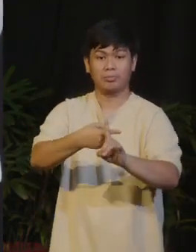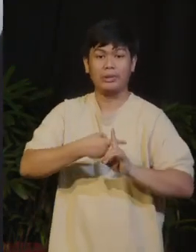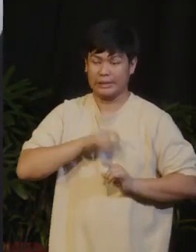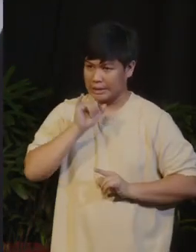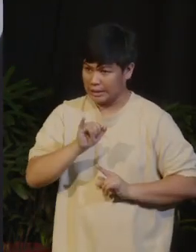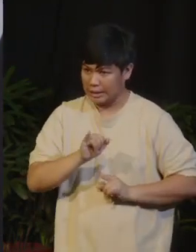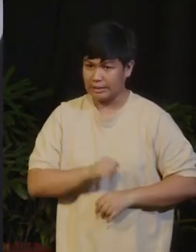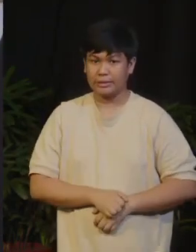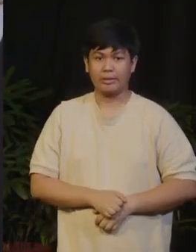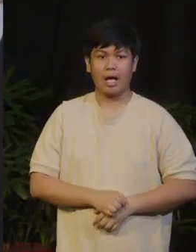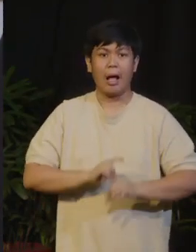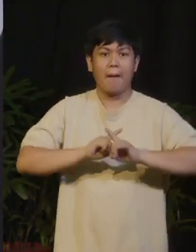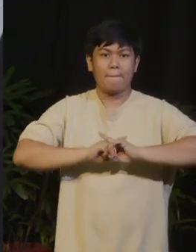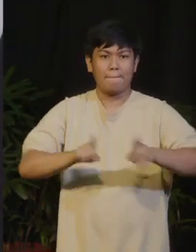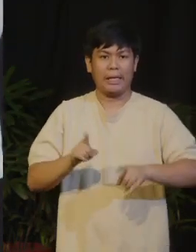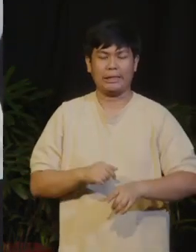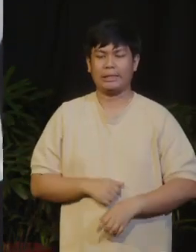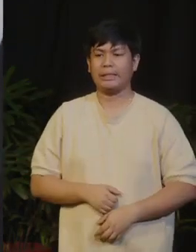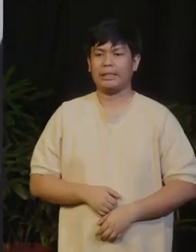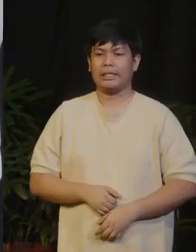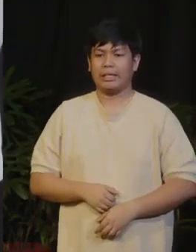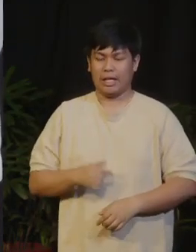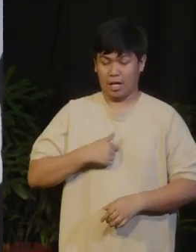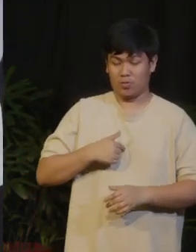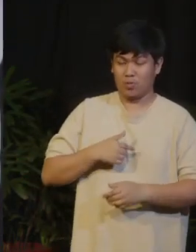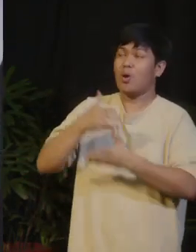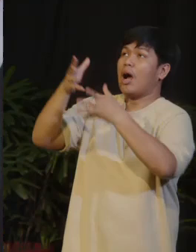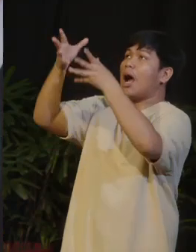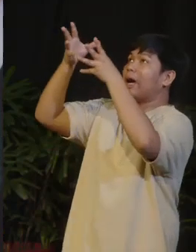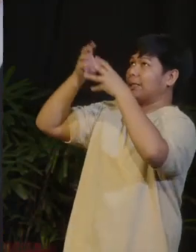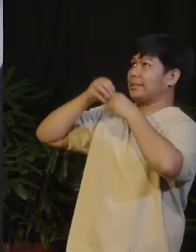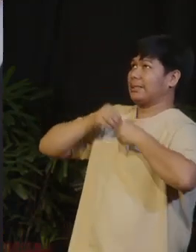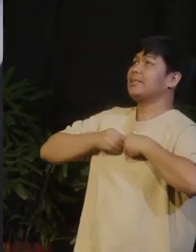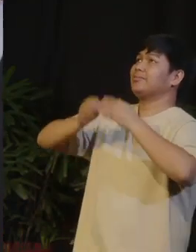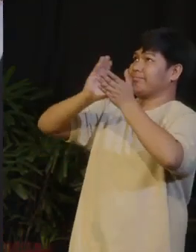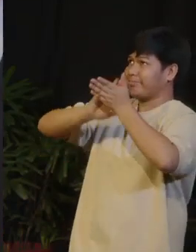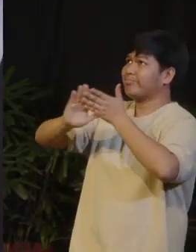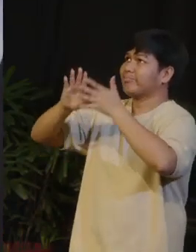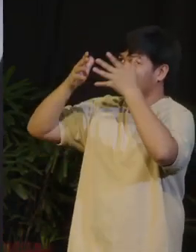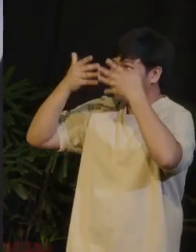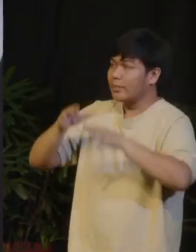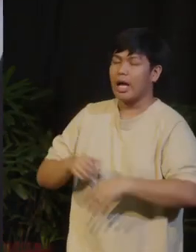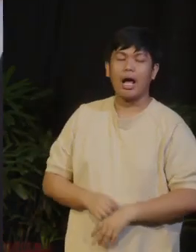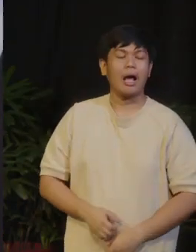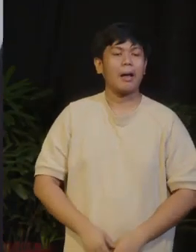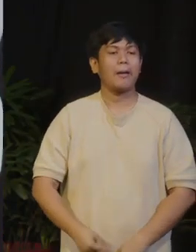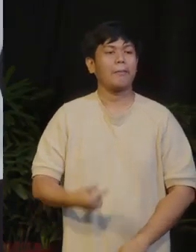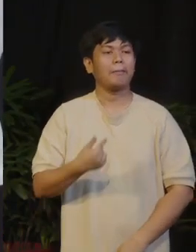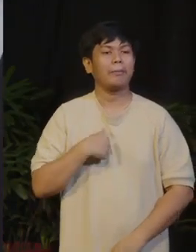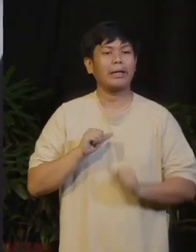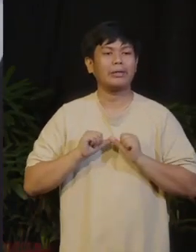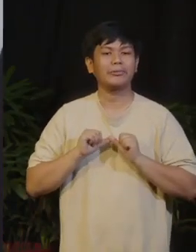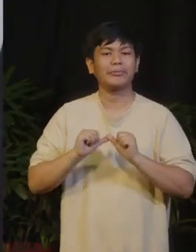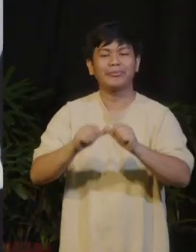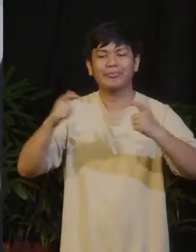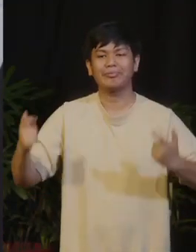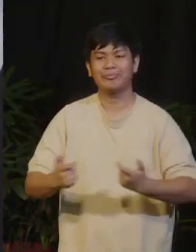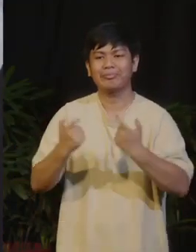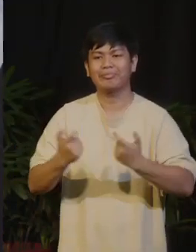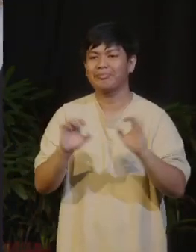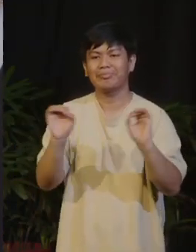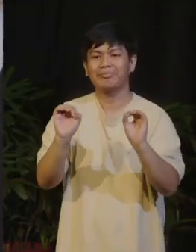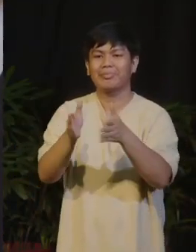na tumanggap na sa Kanya, tinanggap na ang Kanyang kaligtasan, ngunit nasa gitna ng talamak at